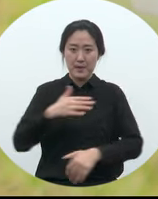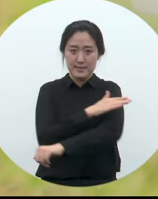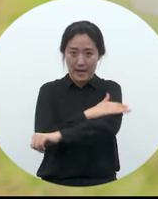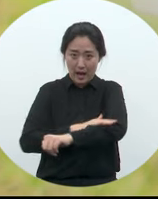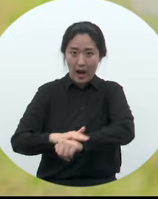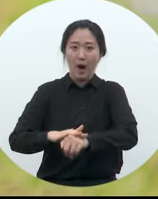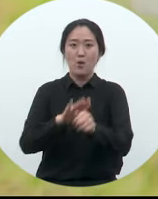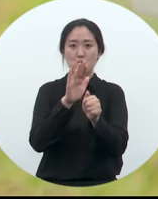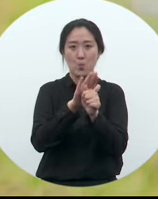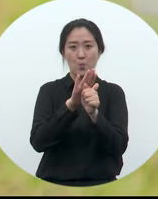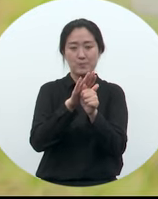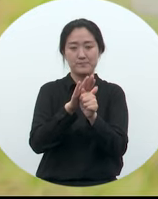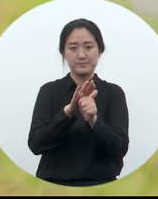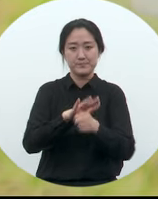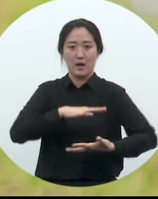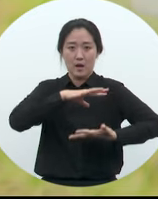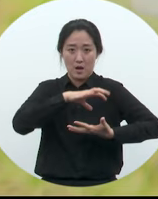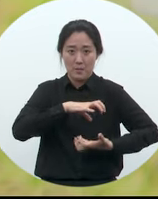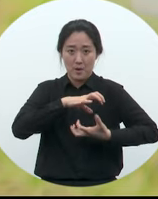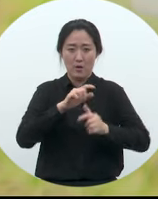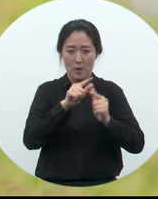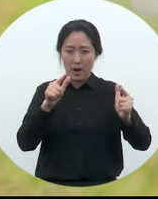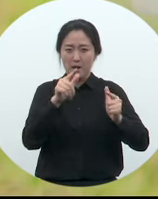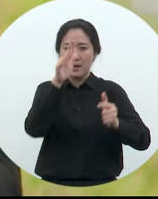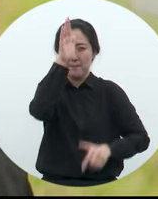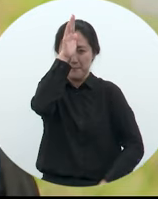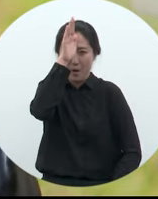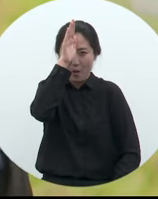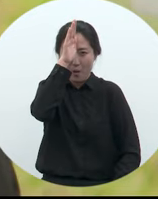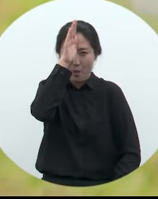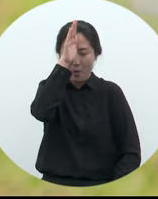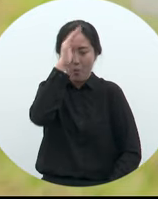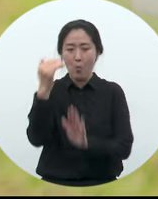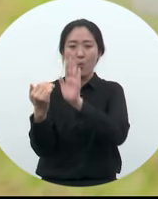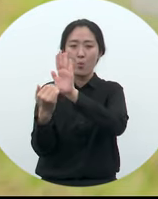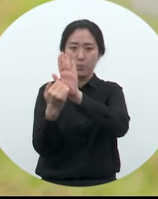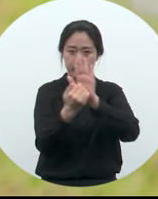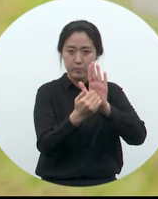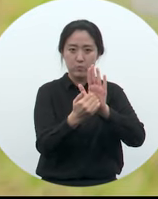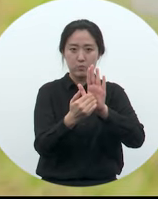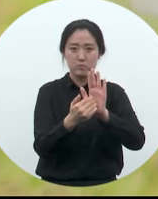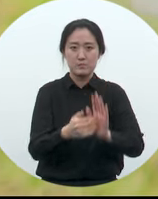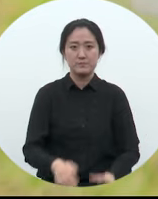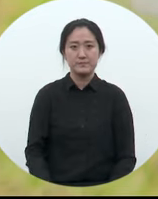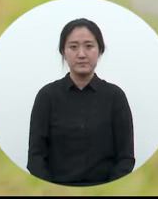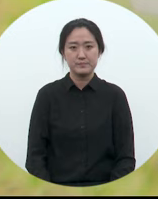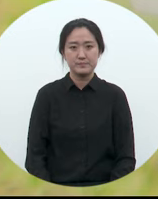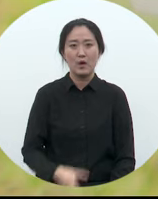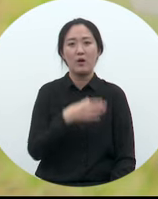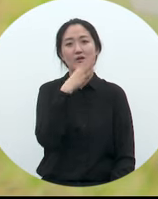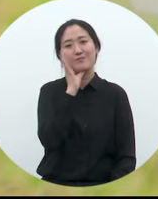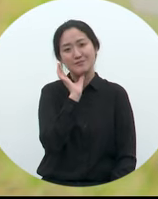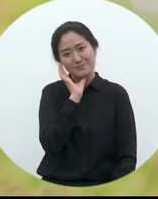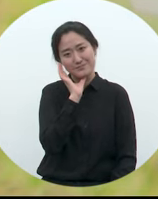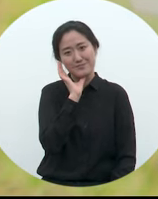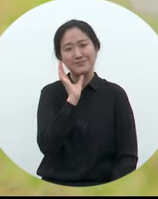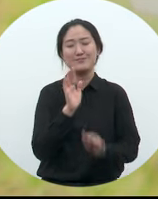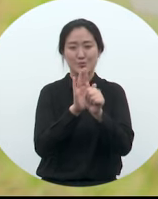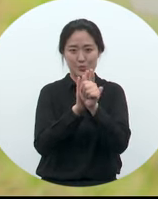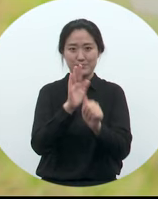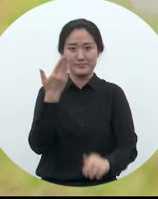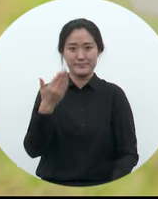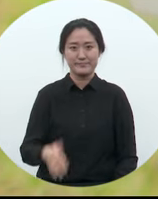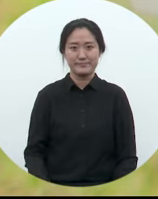튼튼하게 해주면서 혈액순환을 잘 시켜주기 때문에 심뇌혈관 질환을 예방해주는 데 도움이 많이